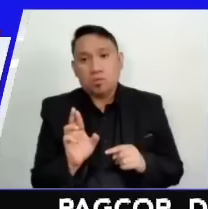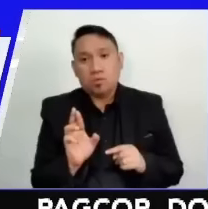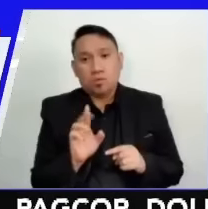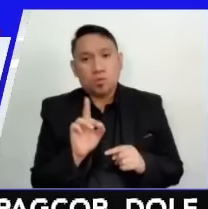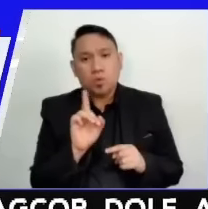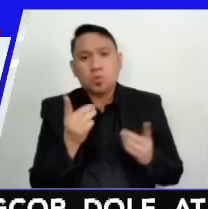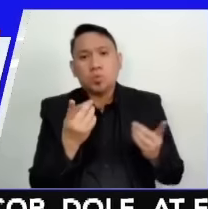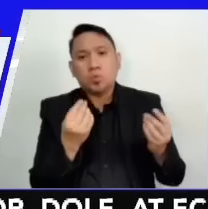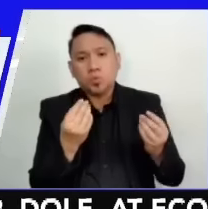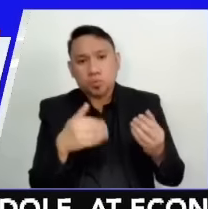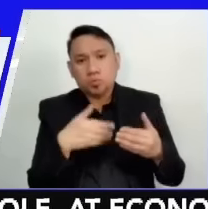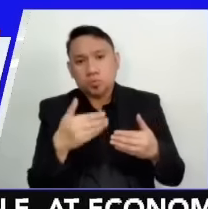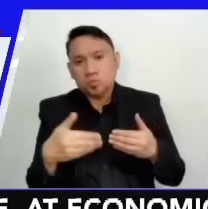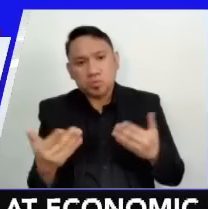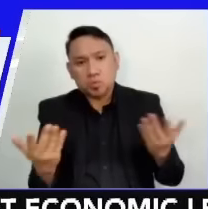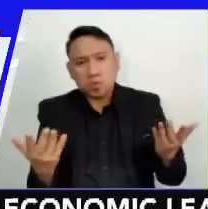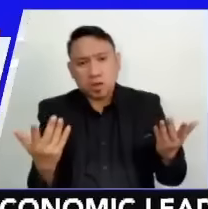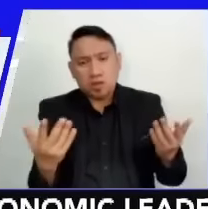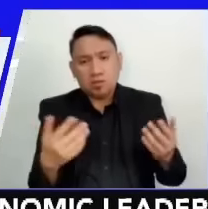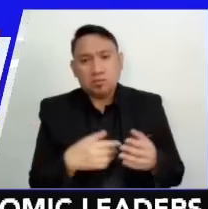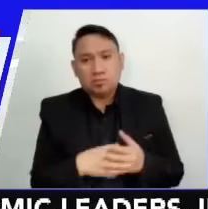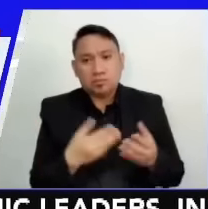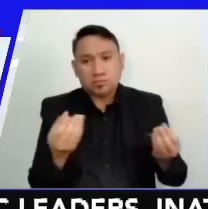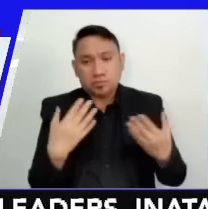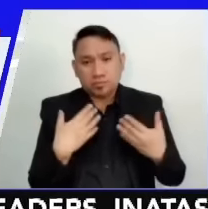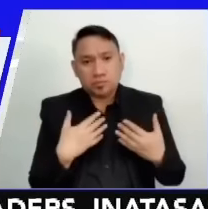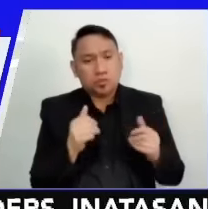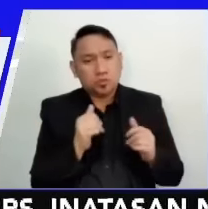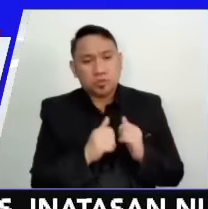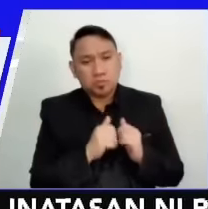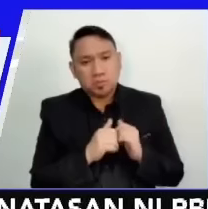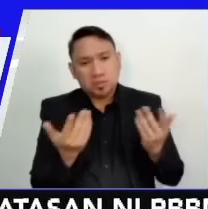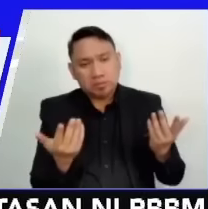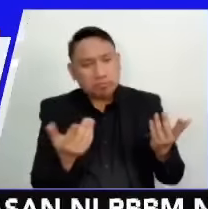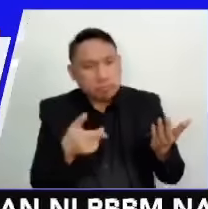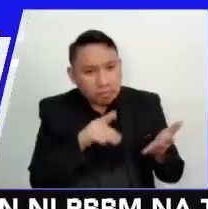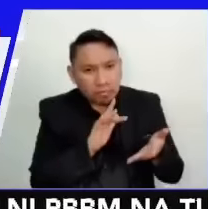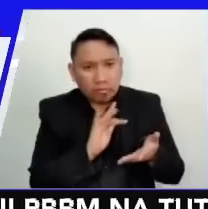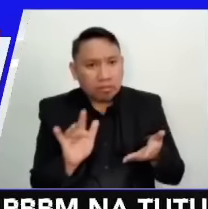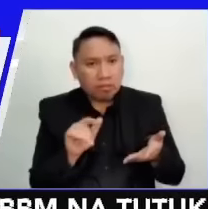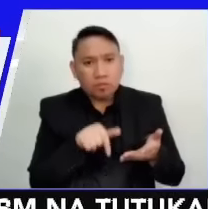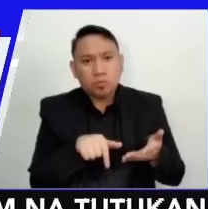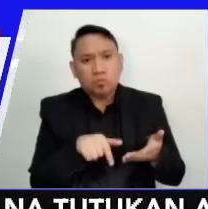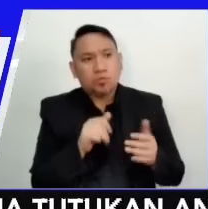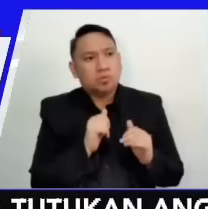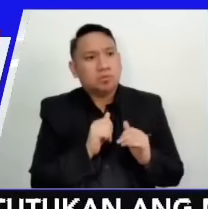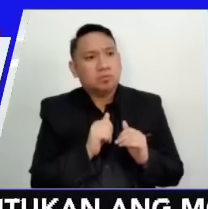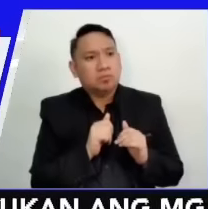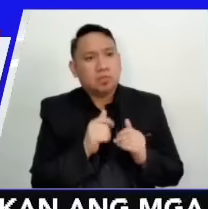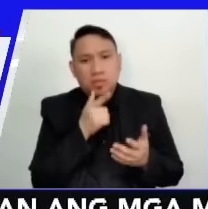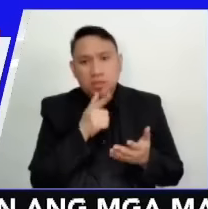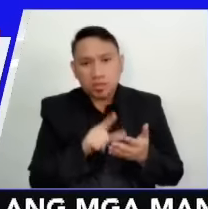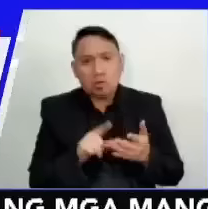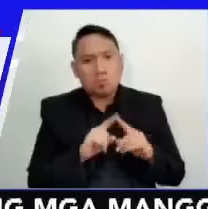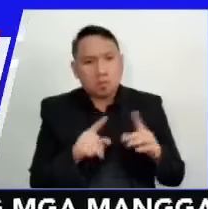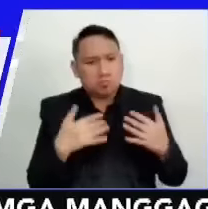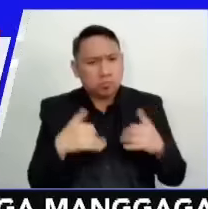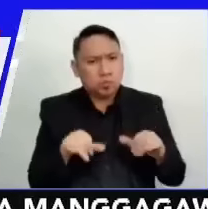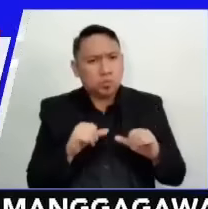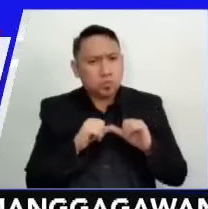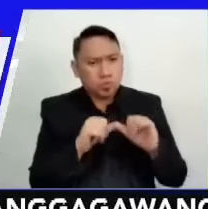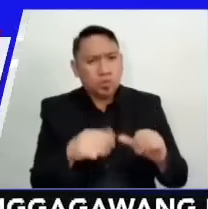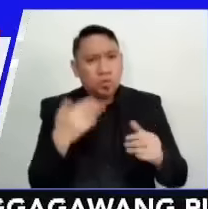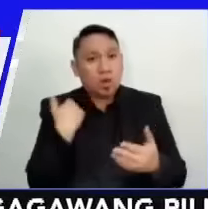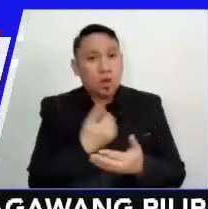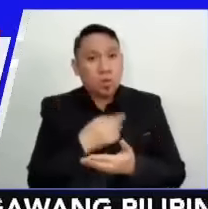susunod So parang empty letter lang para sa akin pero Ganon pa man tuloy yung aming imbestigasyon at ah tuloy yung aming